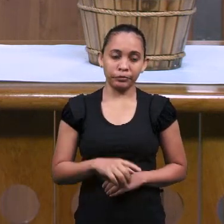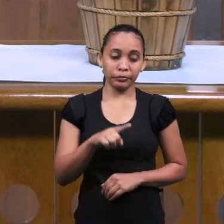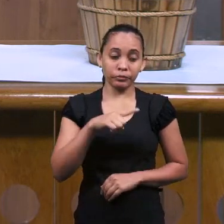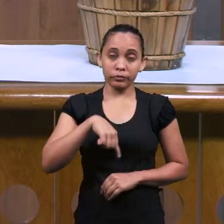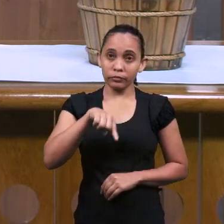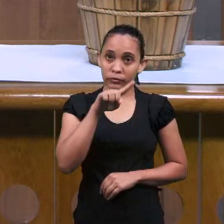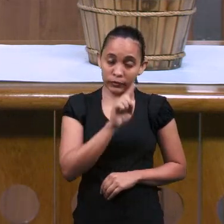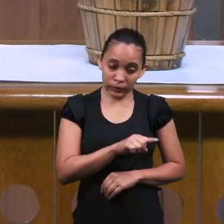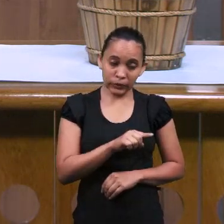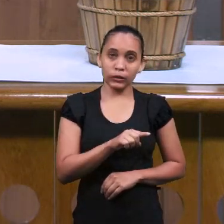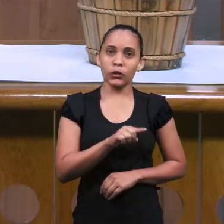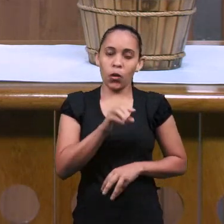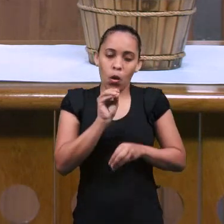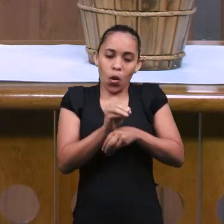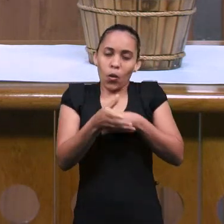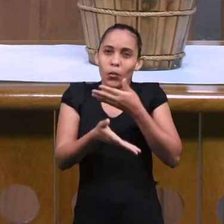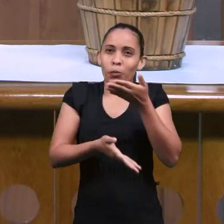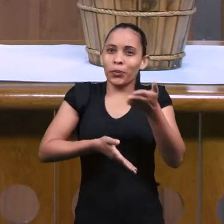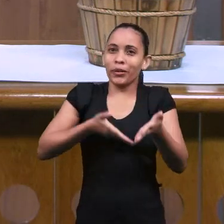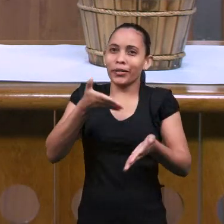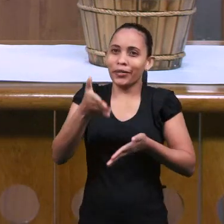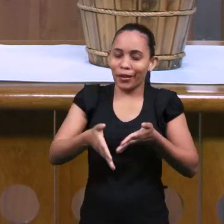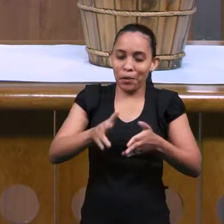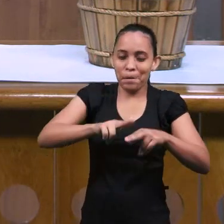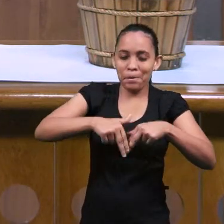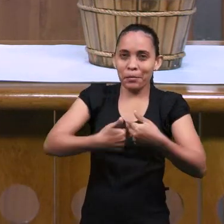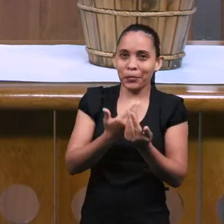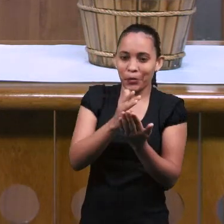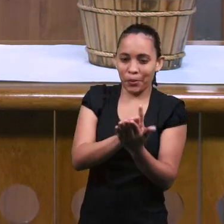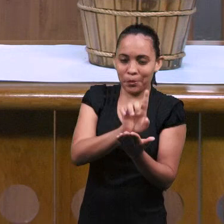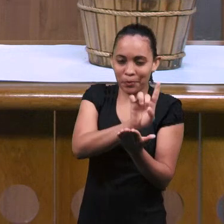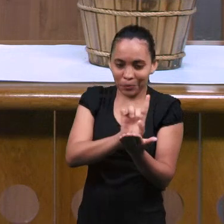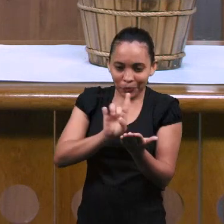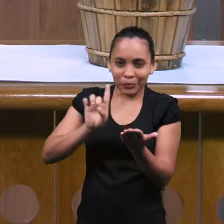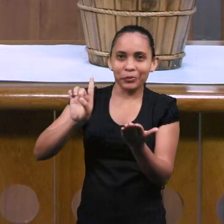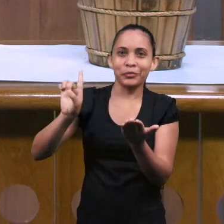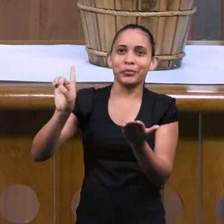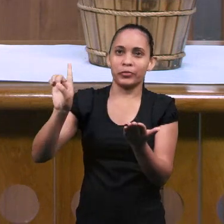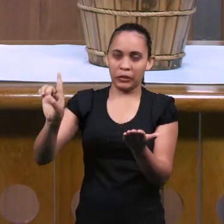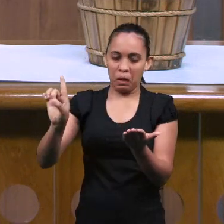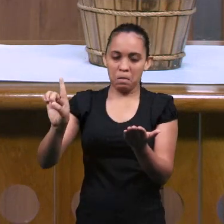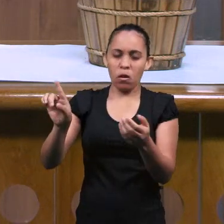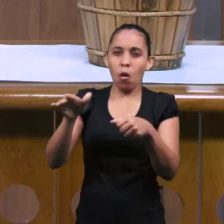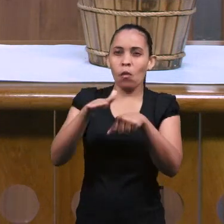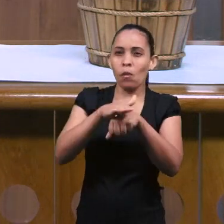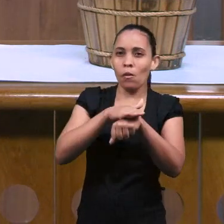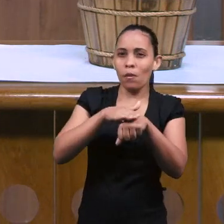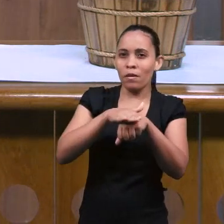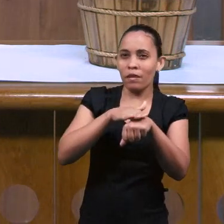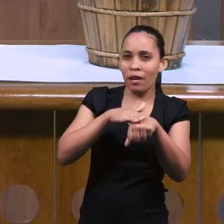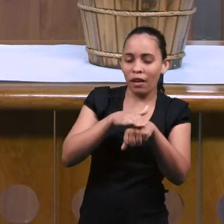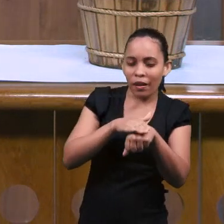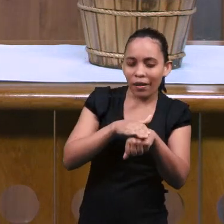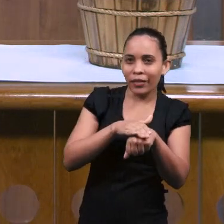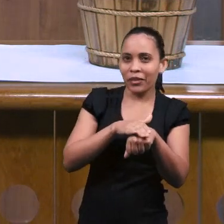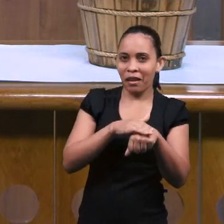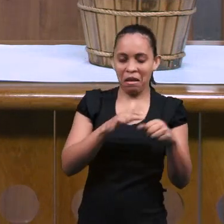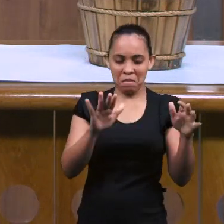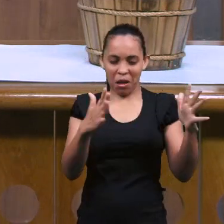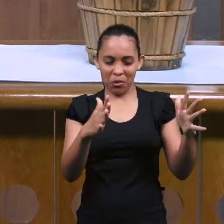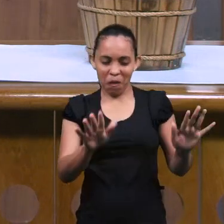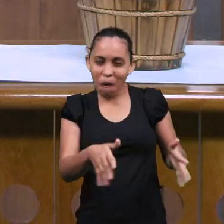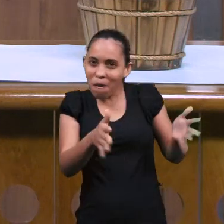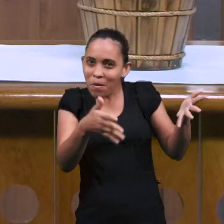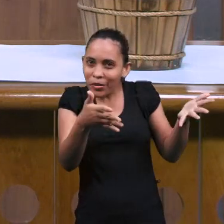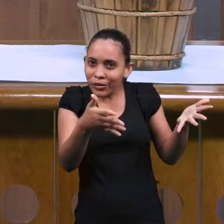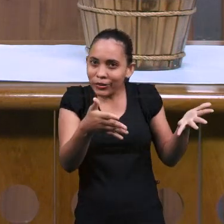d'être préservés par la parole du Seigneur. Simplement par la parole. Pas par des conversations, par des animateurs, des programmes.